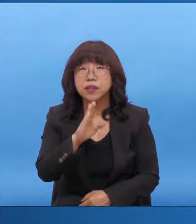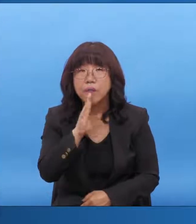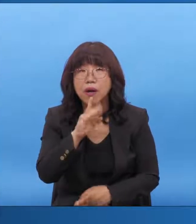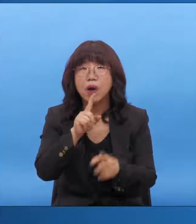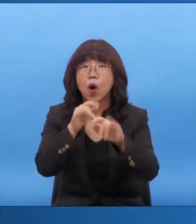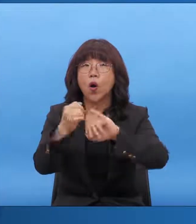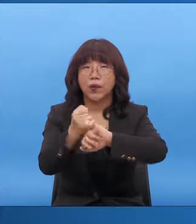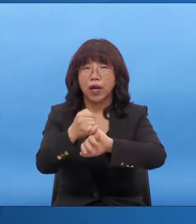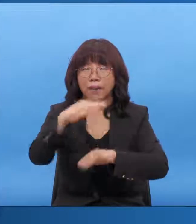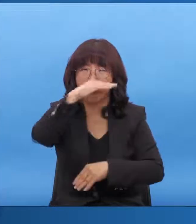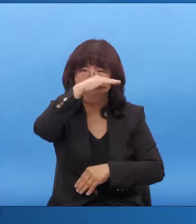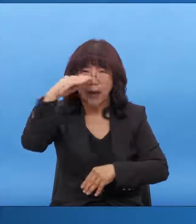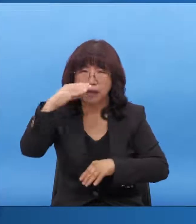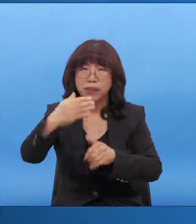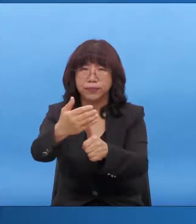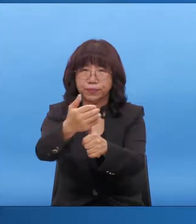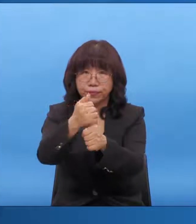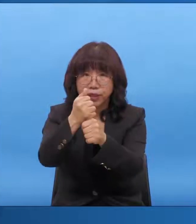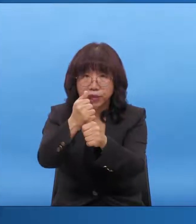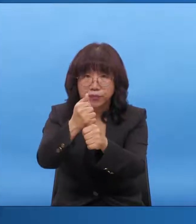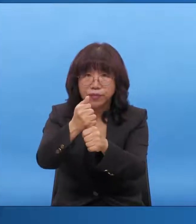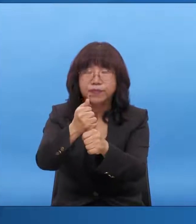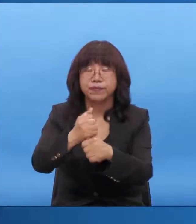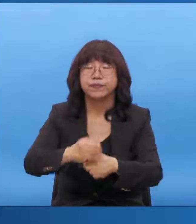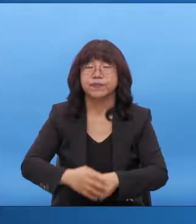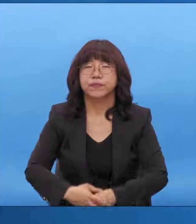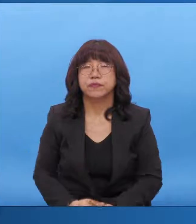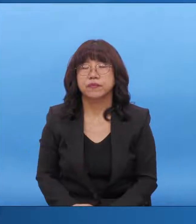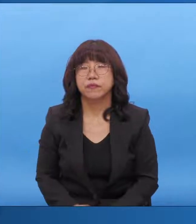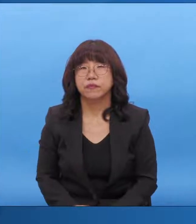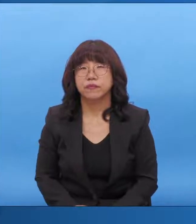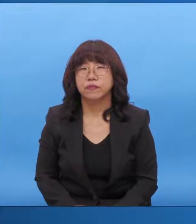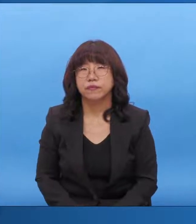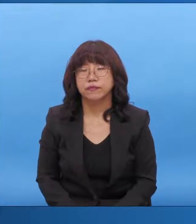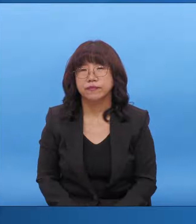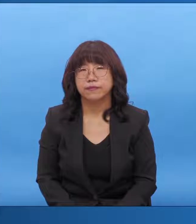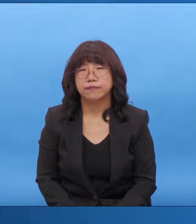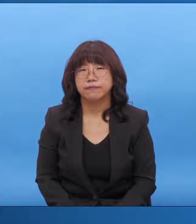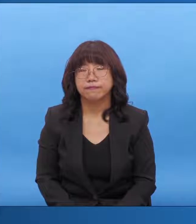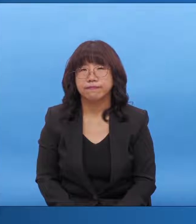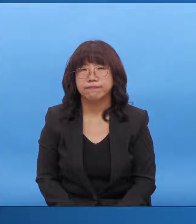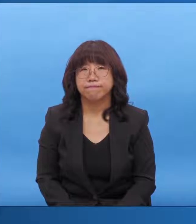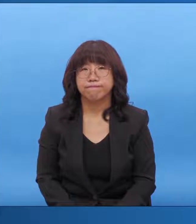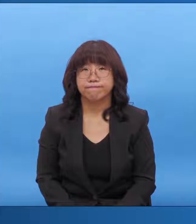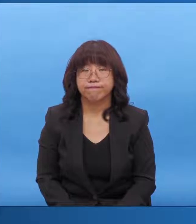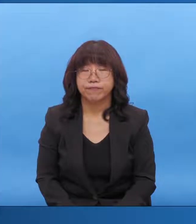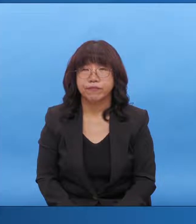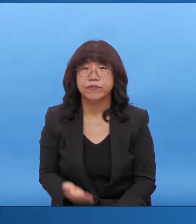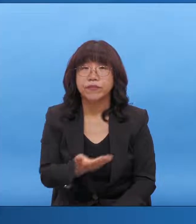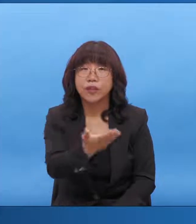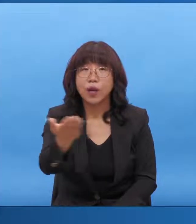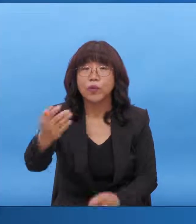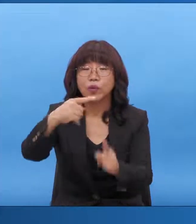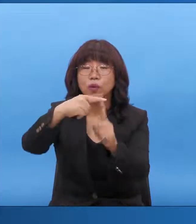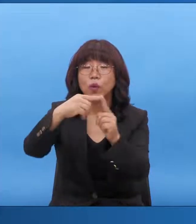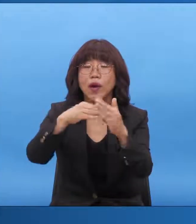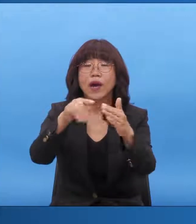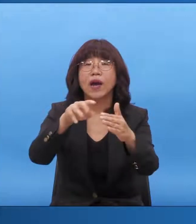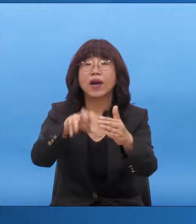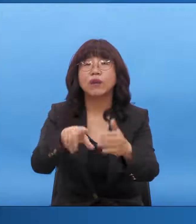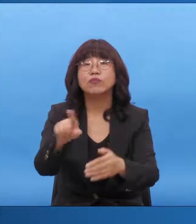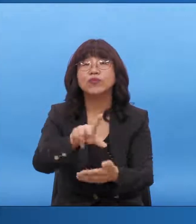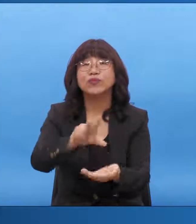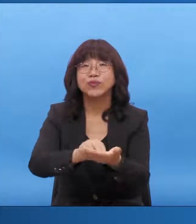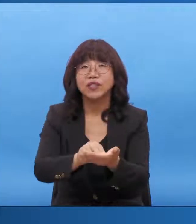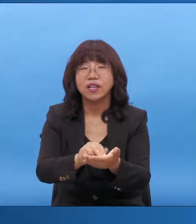잡으셔야 돼요. Again, all you business people, elders throughout the nation and the world, truly grab hold of the covenant again. 여러분 교회에 어떤 문제 있습니까? What